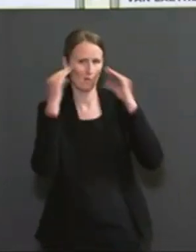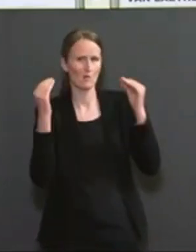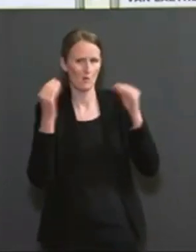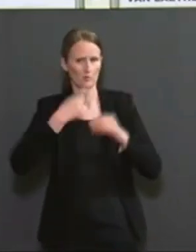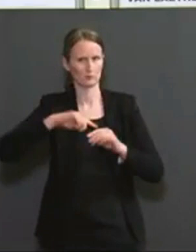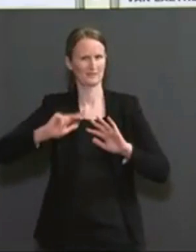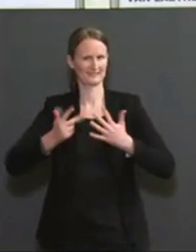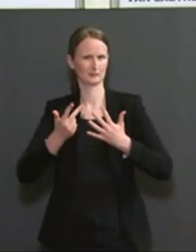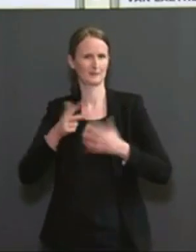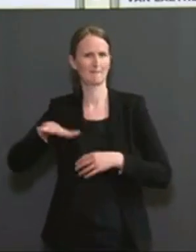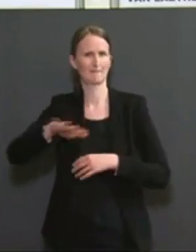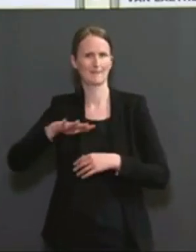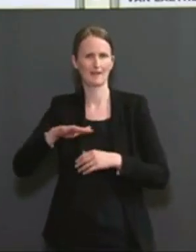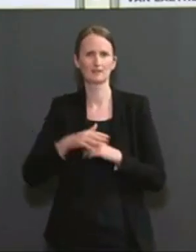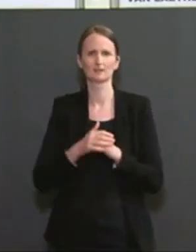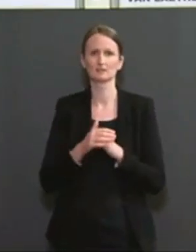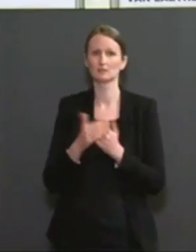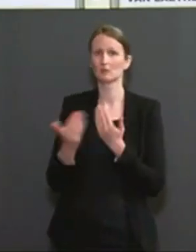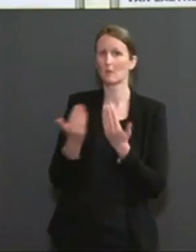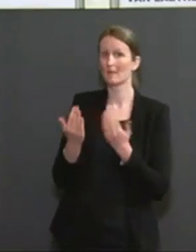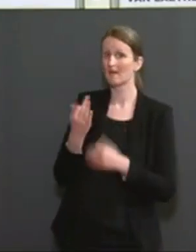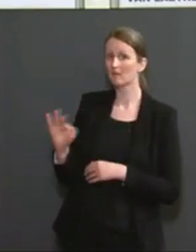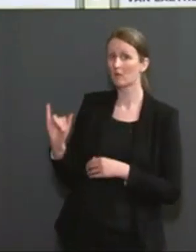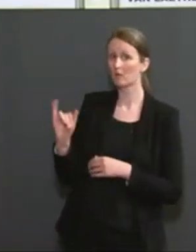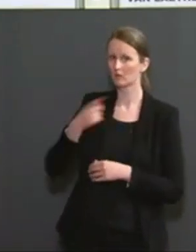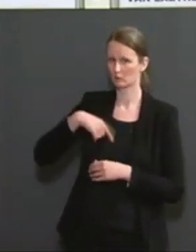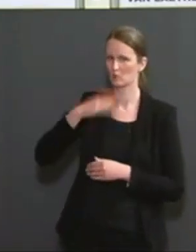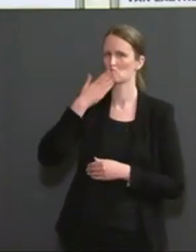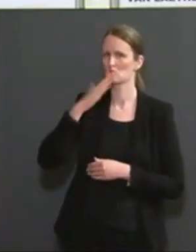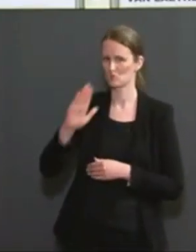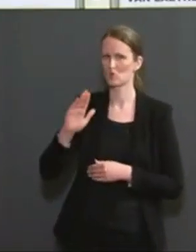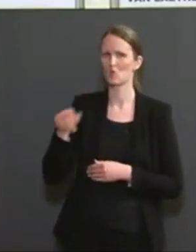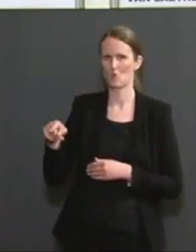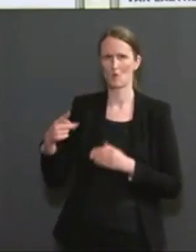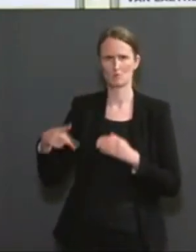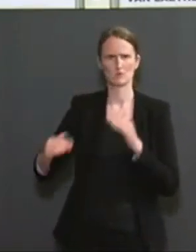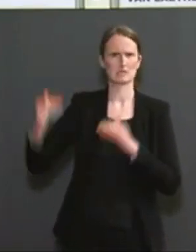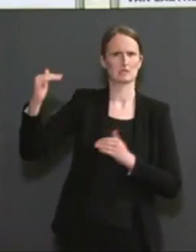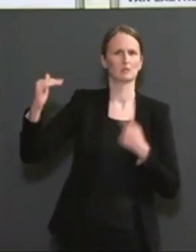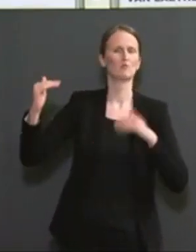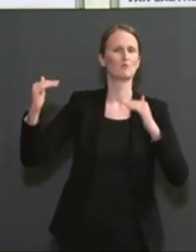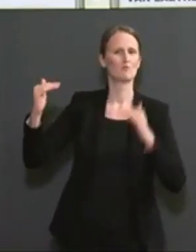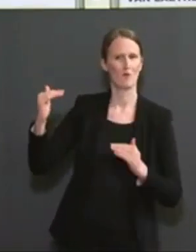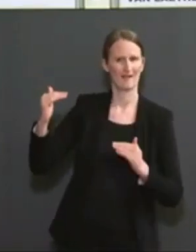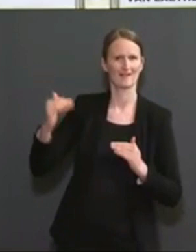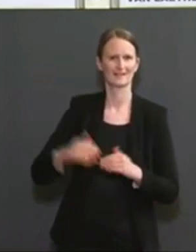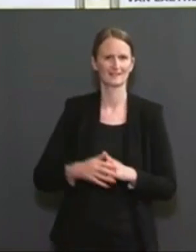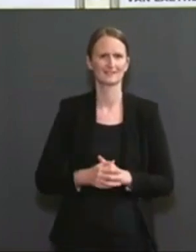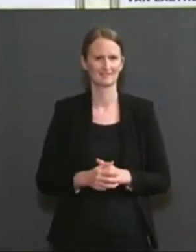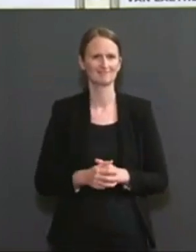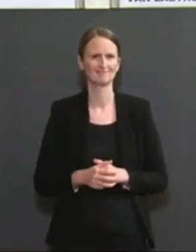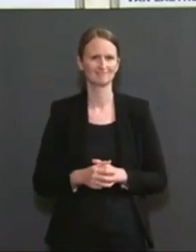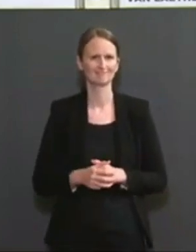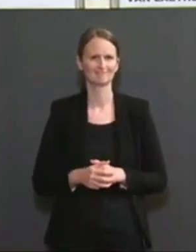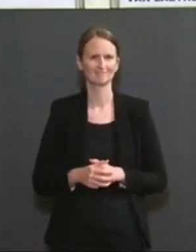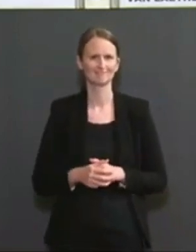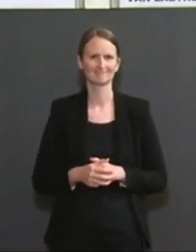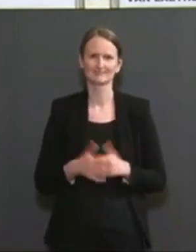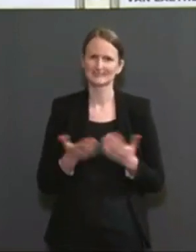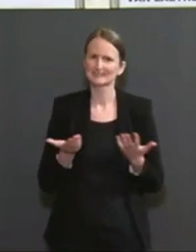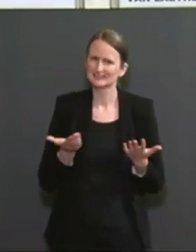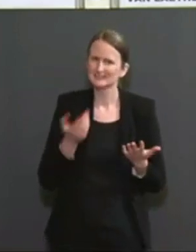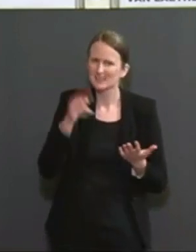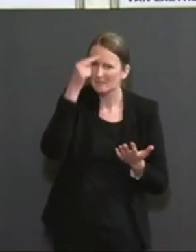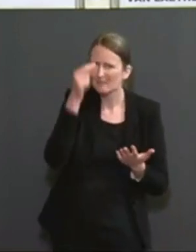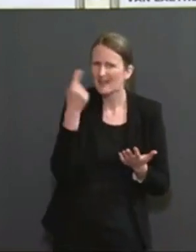la France, et ceci est une position un peu moins douloureuse que celle que nous avons vécue il y a quelques semaines